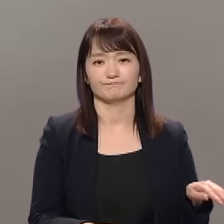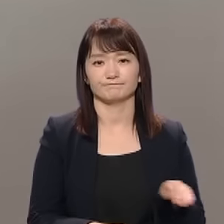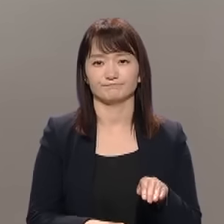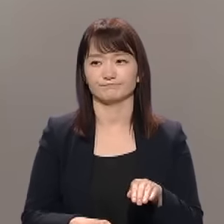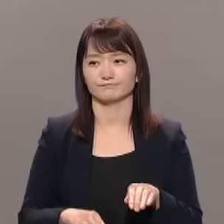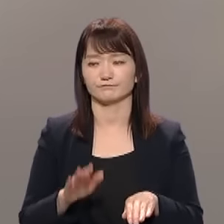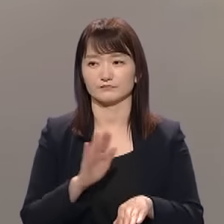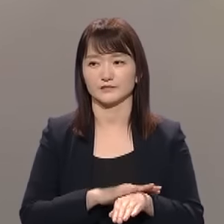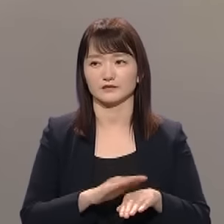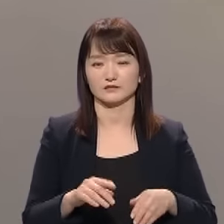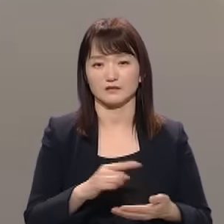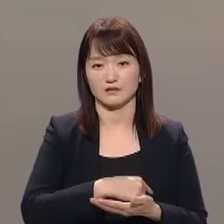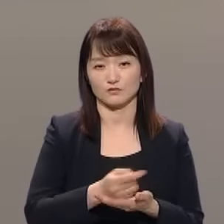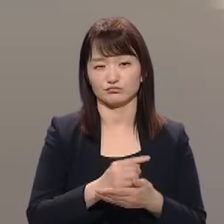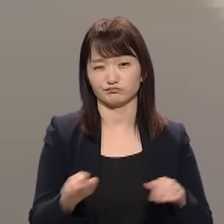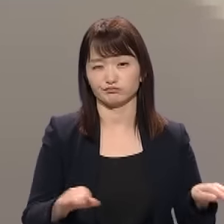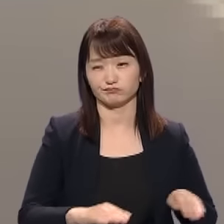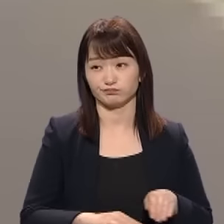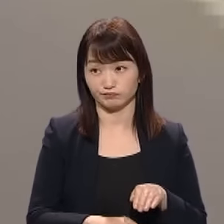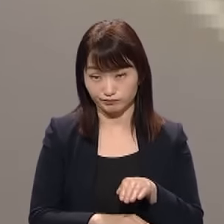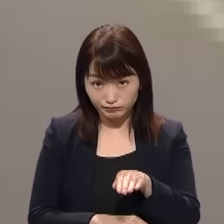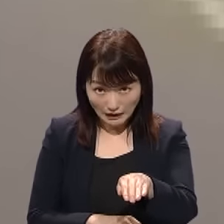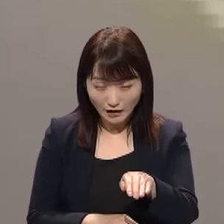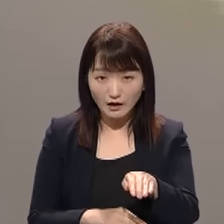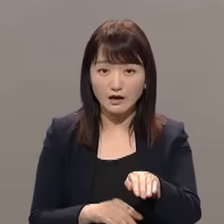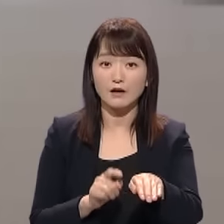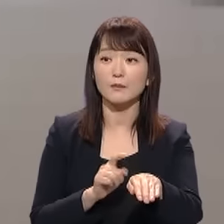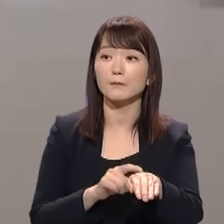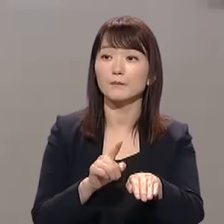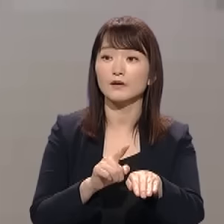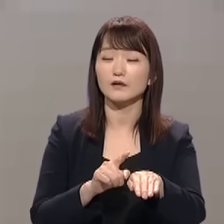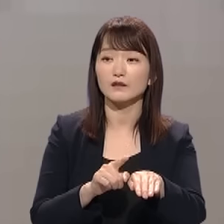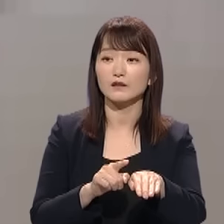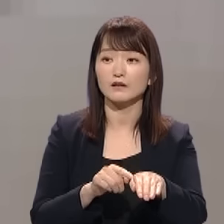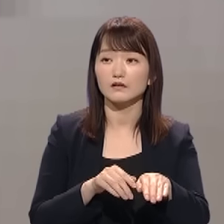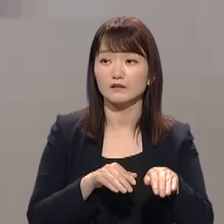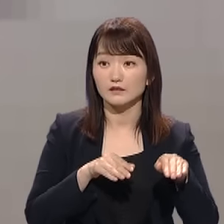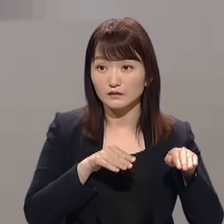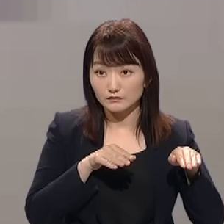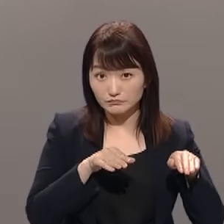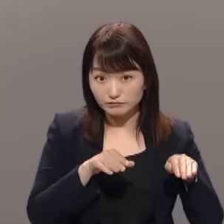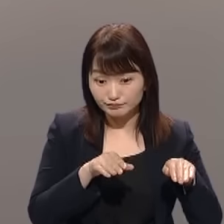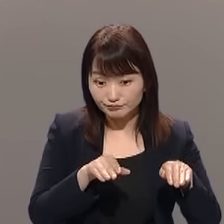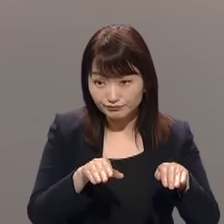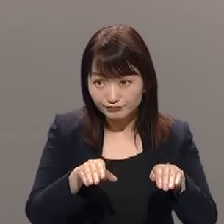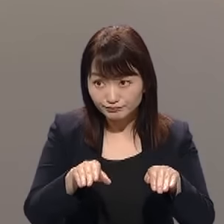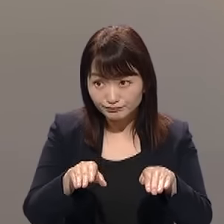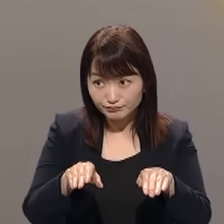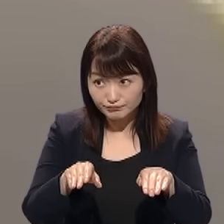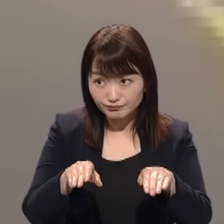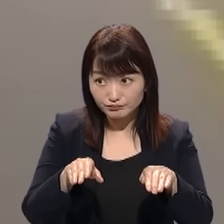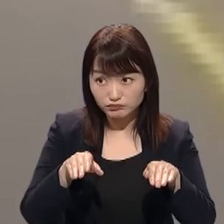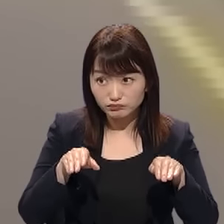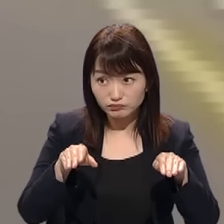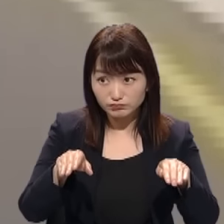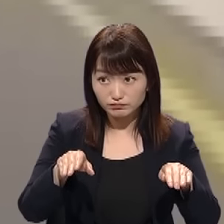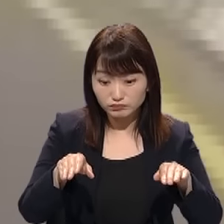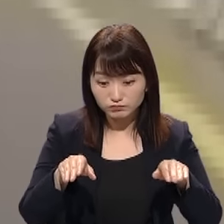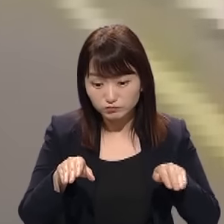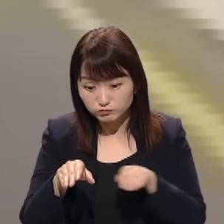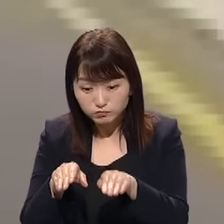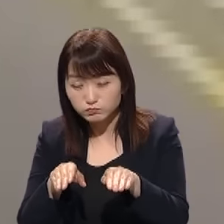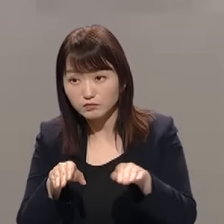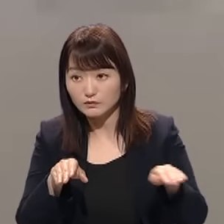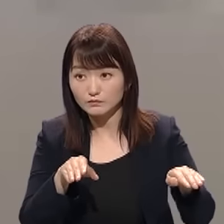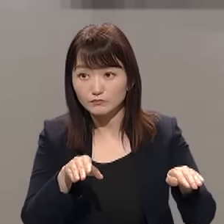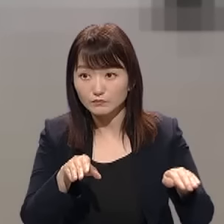왼쪽 차선을 빠르게 달려가고 있습니다. 마음이 급했던 건지 거의 나란히 주행하고 있는 두 차량 사이로 끼어들기를 시도하는데요.